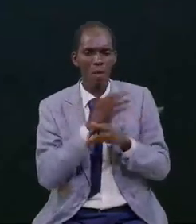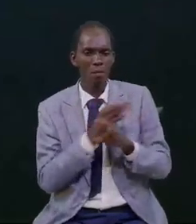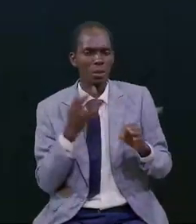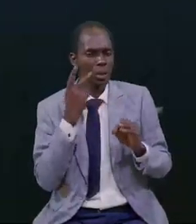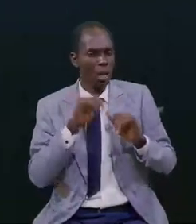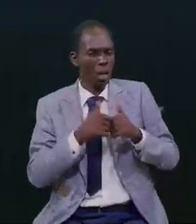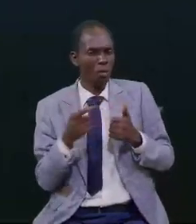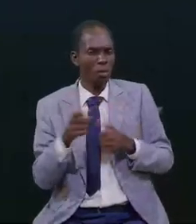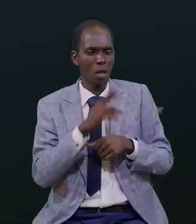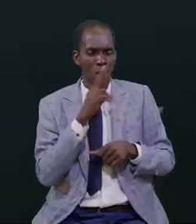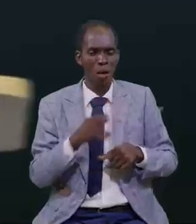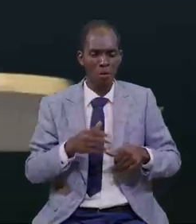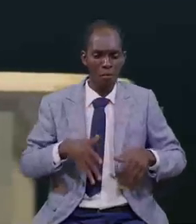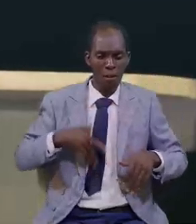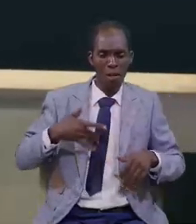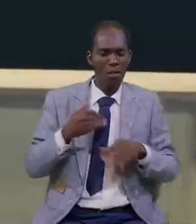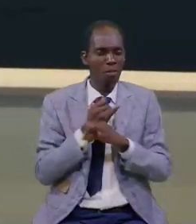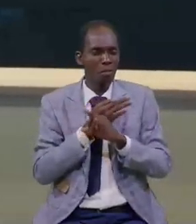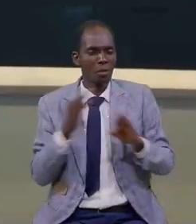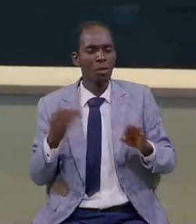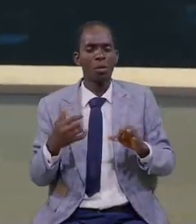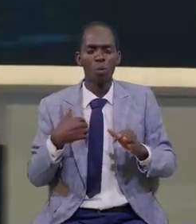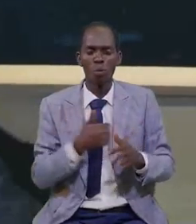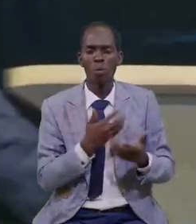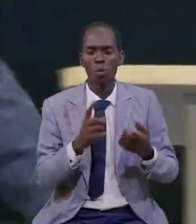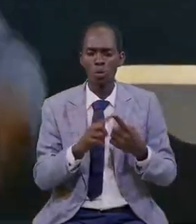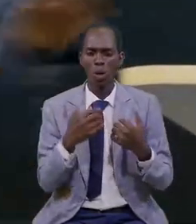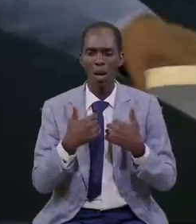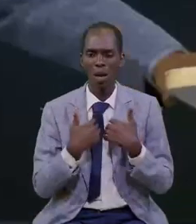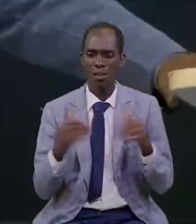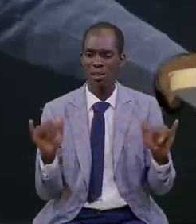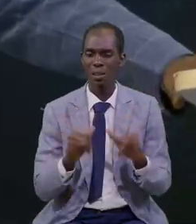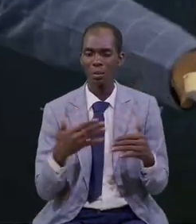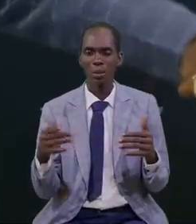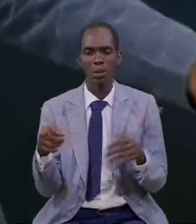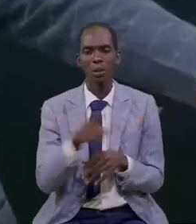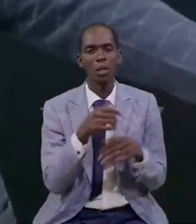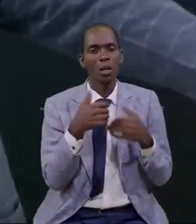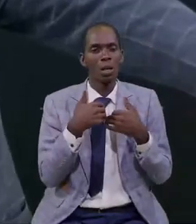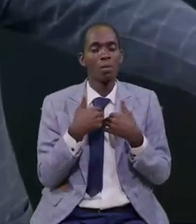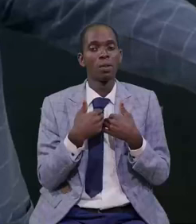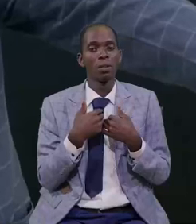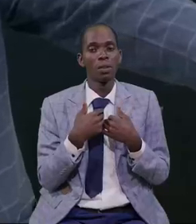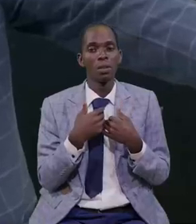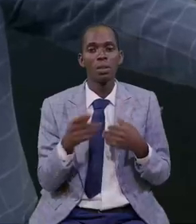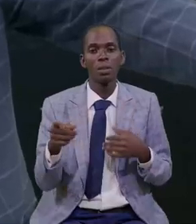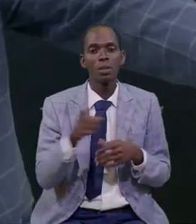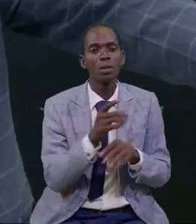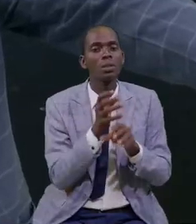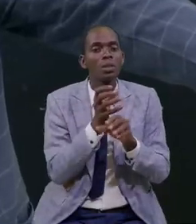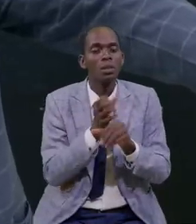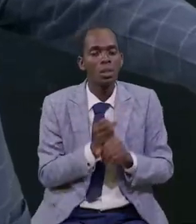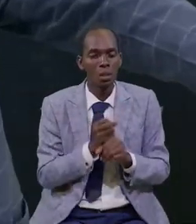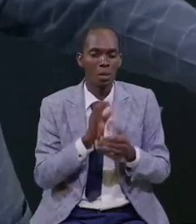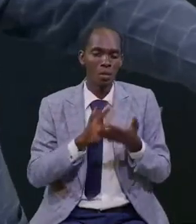leur cœur nous voulons avoir ce qu'ils ont tu l'auras ils avaient le pardon